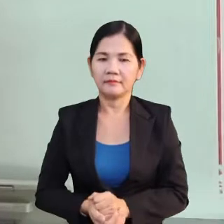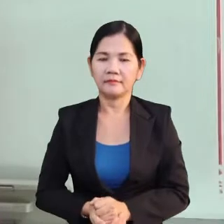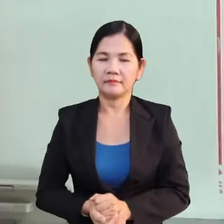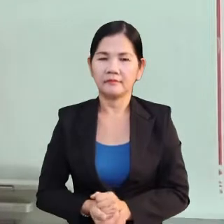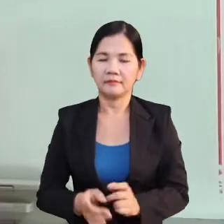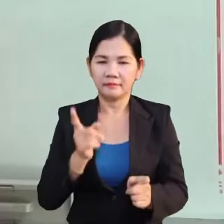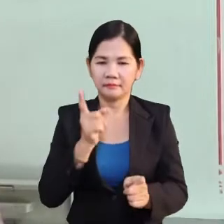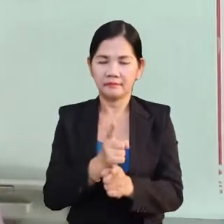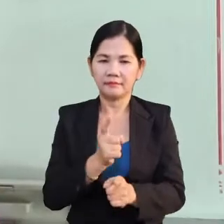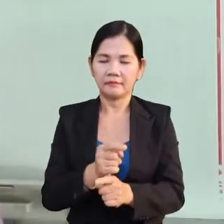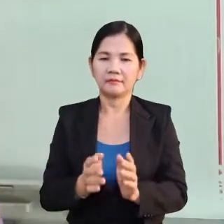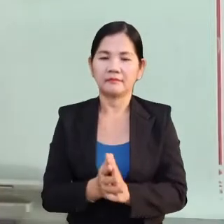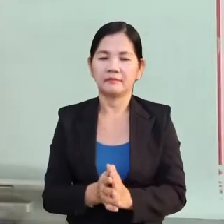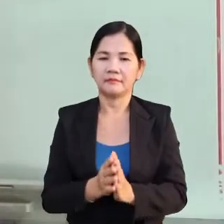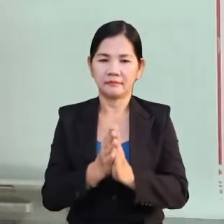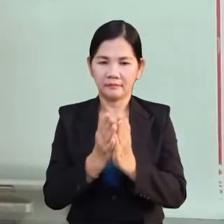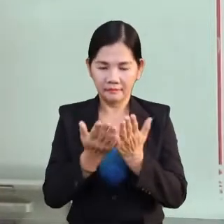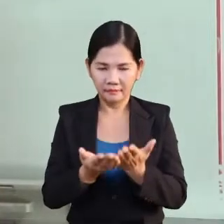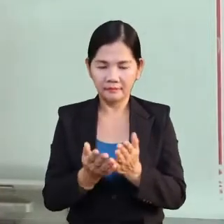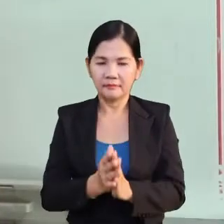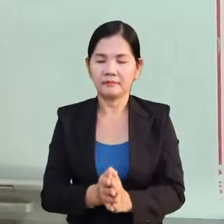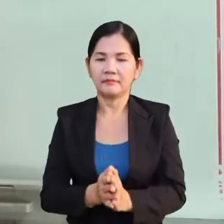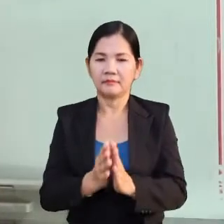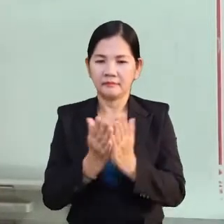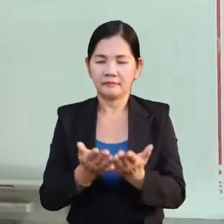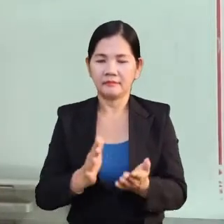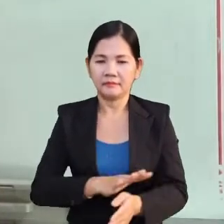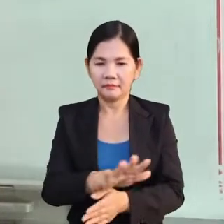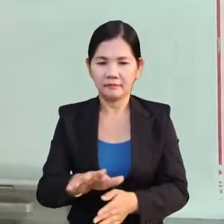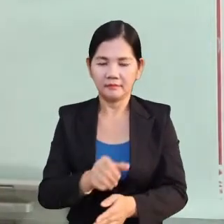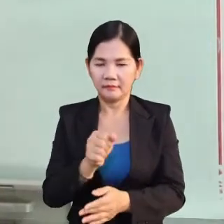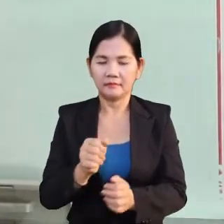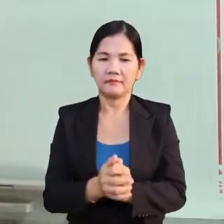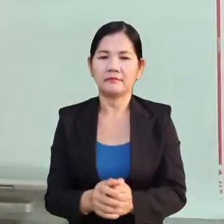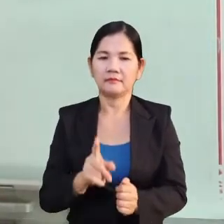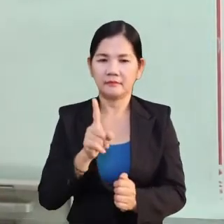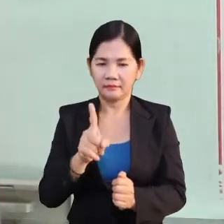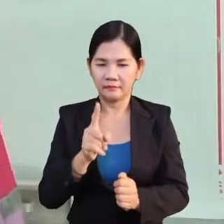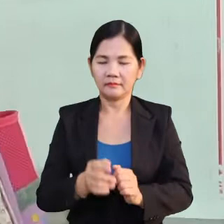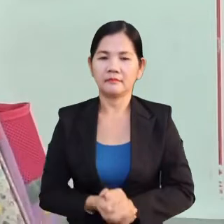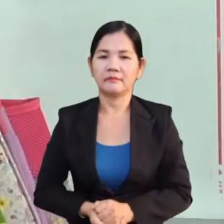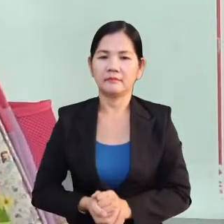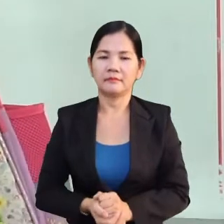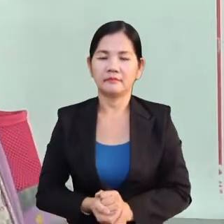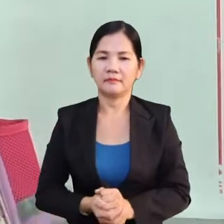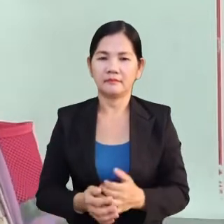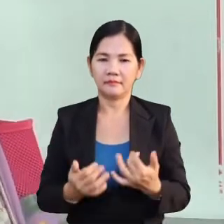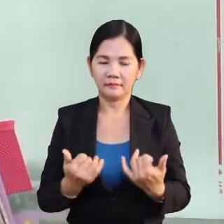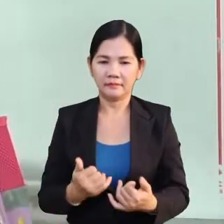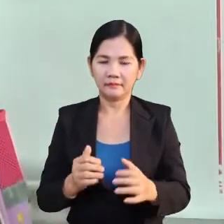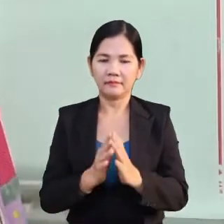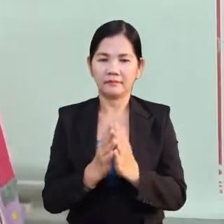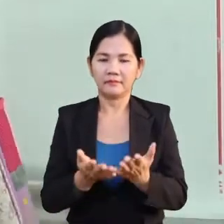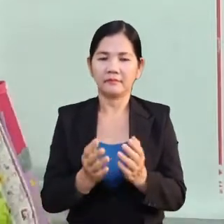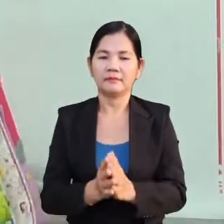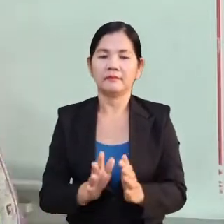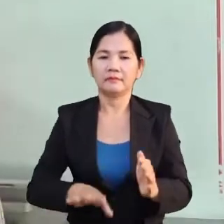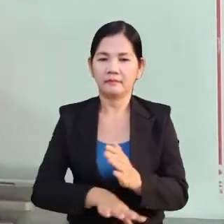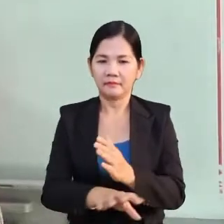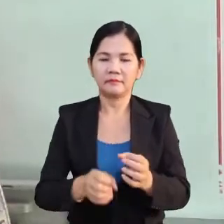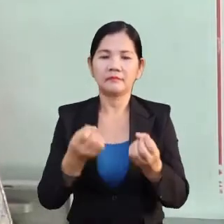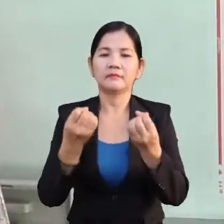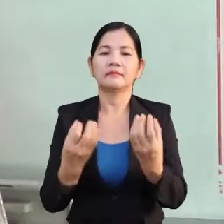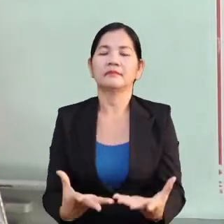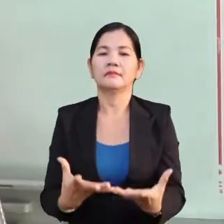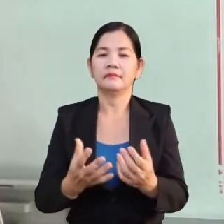ត្រឹមត្រូវគឺយើងនៅសៀវភៅសិក្សាគោលភាសាខ្មែរថ្នាក់ទី1អញ្ចឹងគាត់មើលយើងមានសៀវភៅសិក្សាគោលចំនួនប្រ